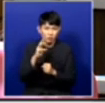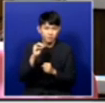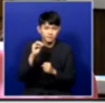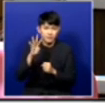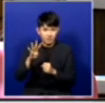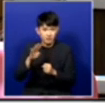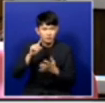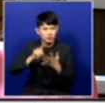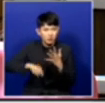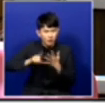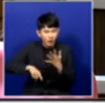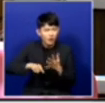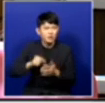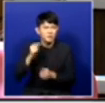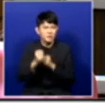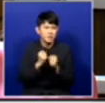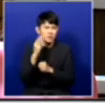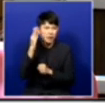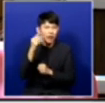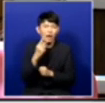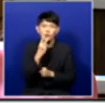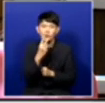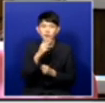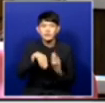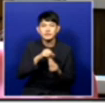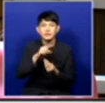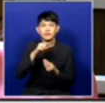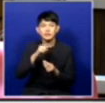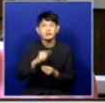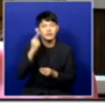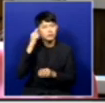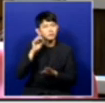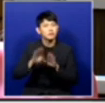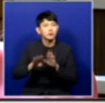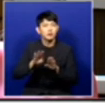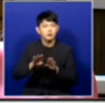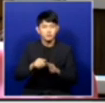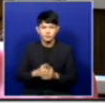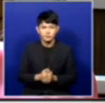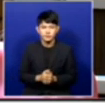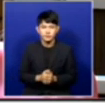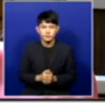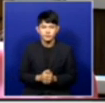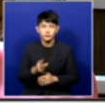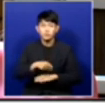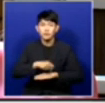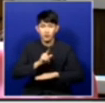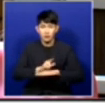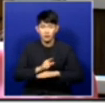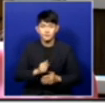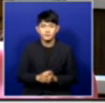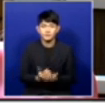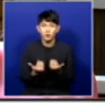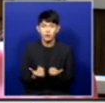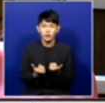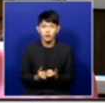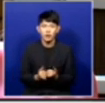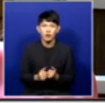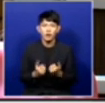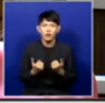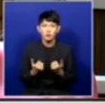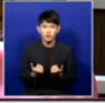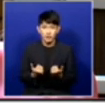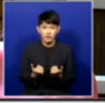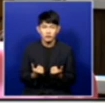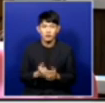2564นี่คือภาพรวมเศรษฐกิจที่จะเกิดขึ้นอย่างที่เราคาดการไว้ท่านประธานที่เคารพครับเมื่อสถานการณ์ทุกอย่าง